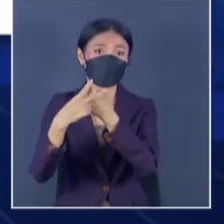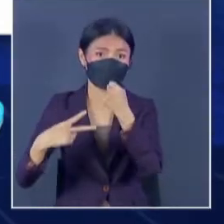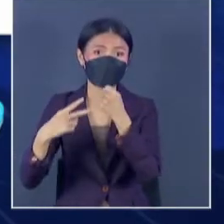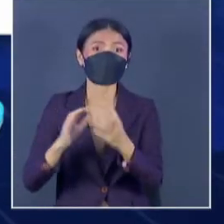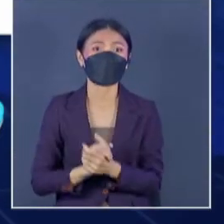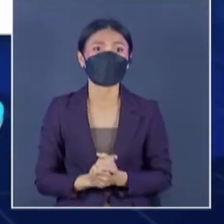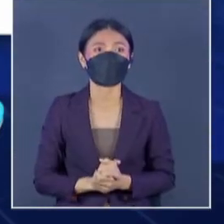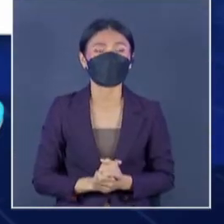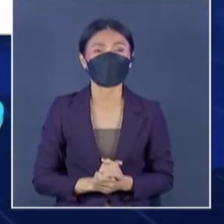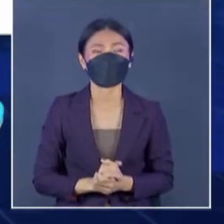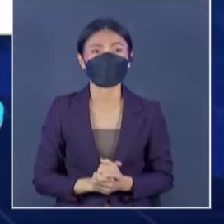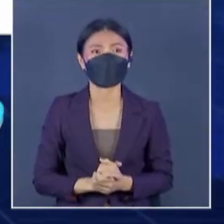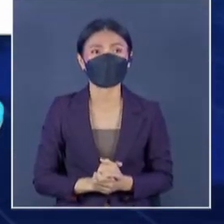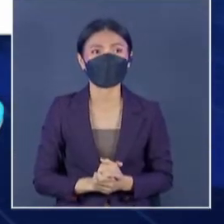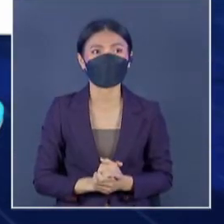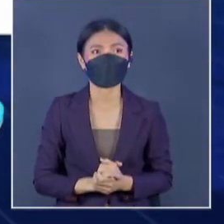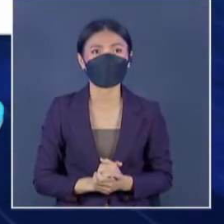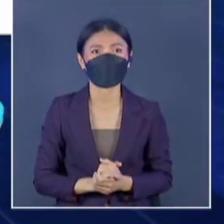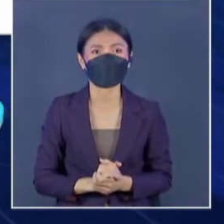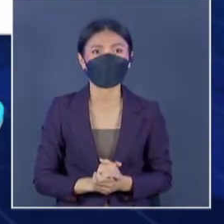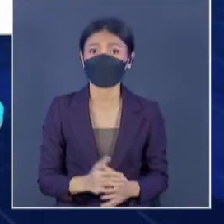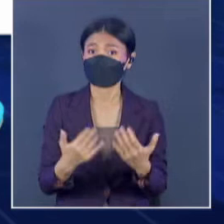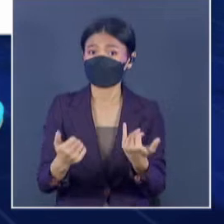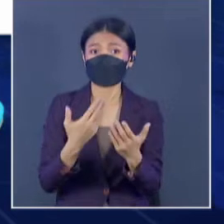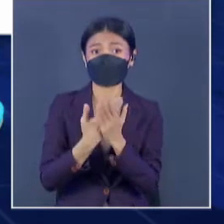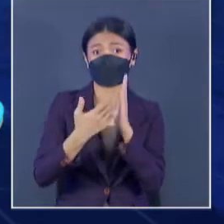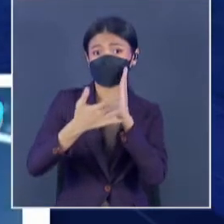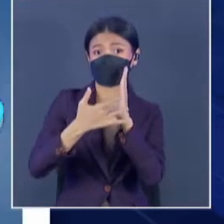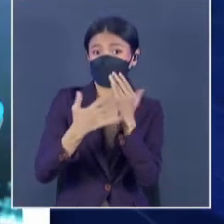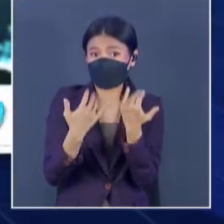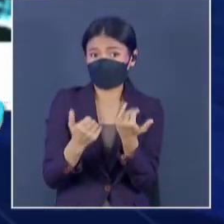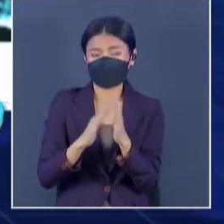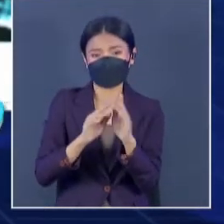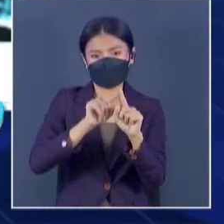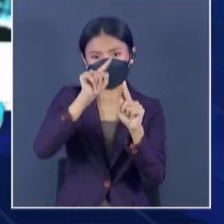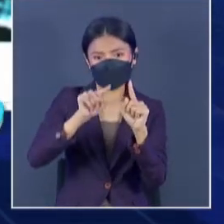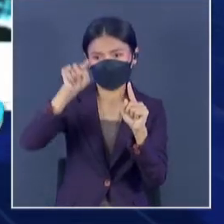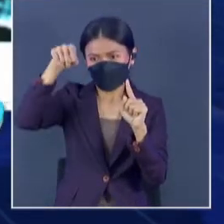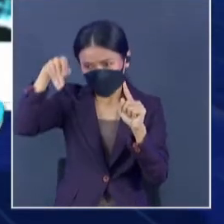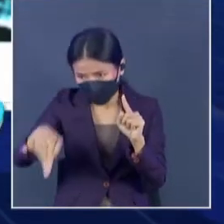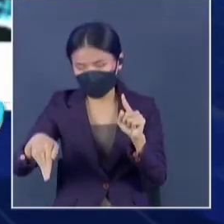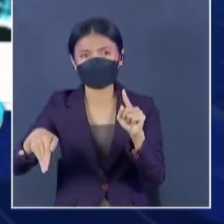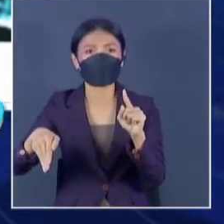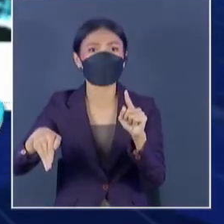CNBC ก็รายงานอ้างข้อมูลของ Coinmetrics บอกว่าบิตคอยร่วงลงมากกว่า 6% ตอนนี้อยู่ที่ระดับ